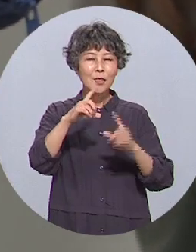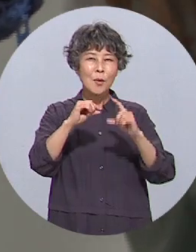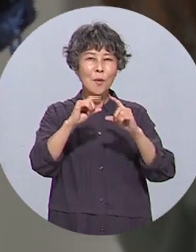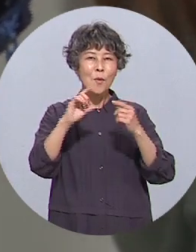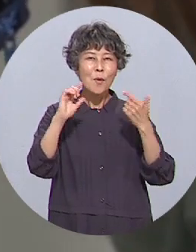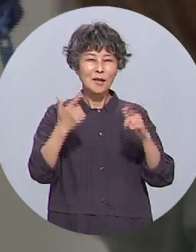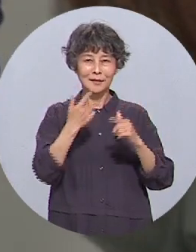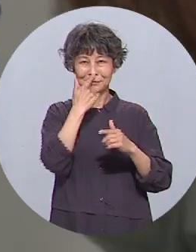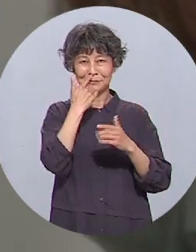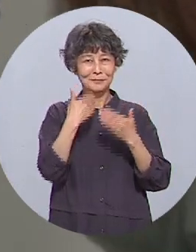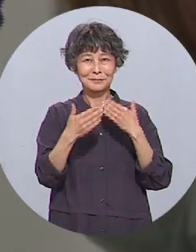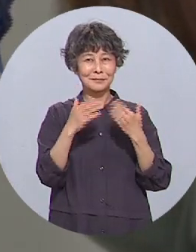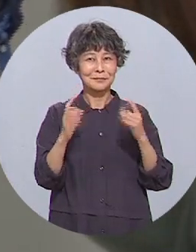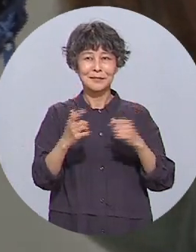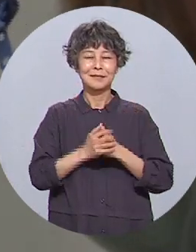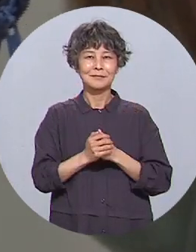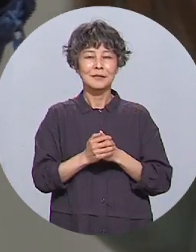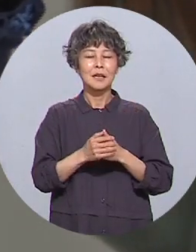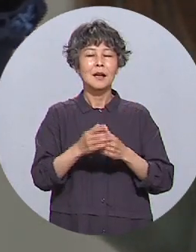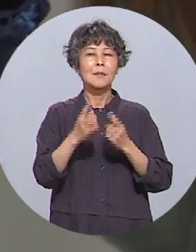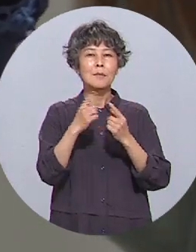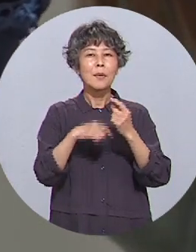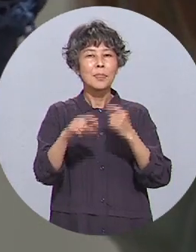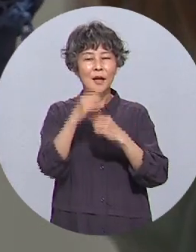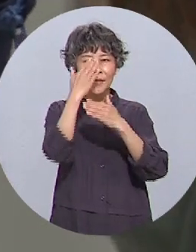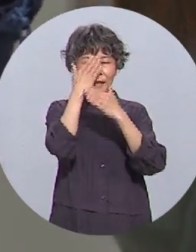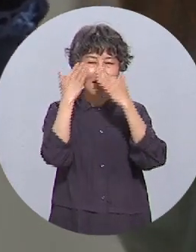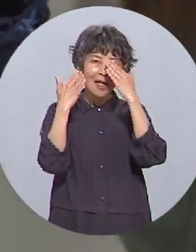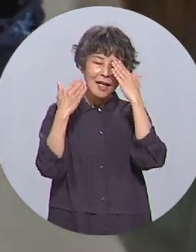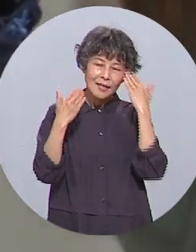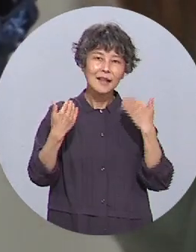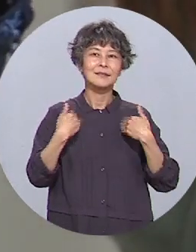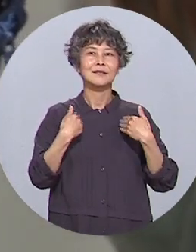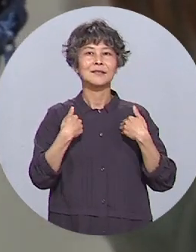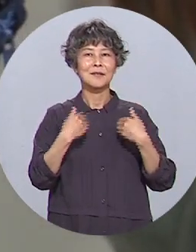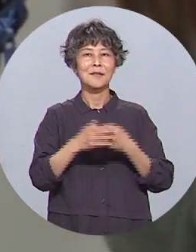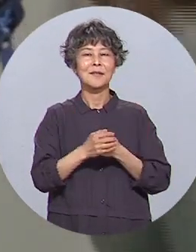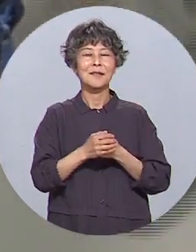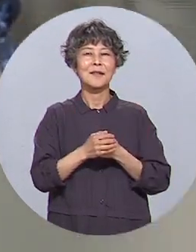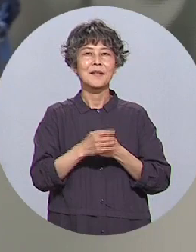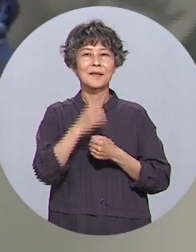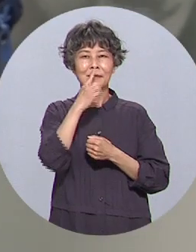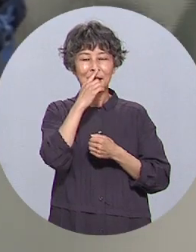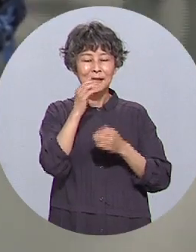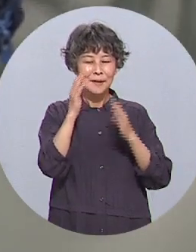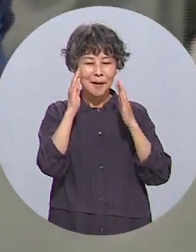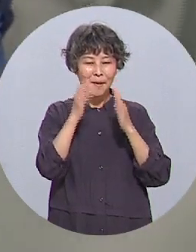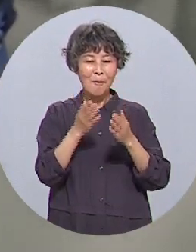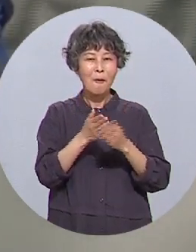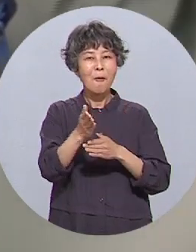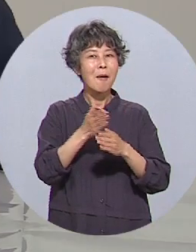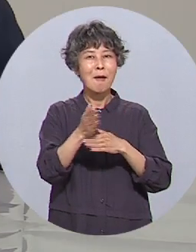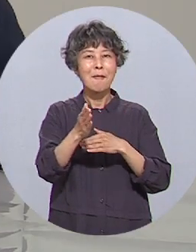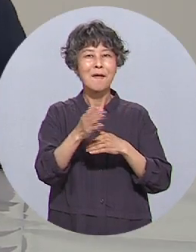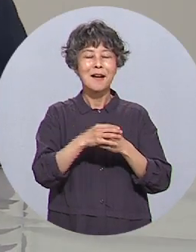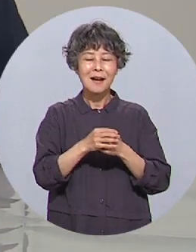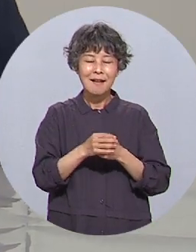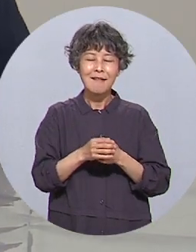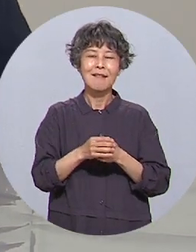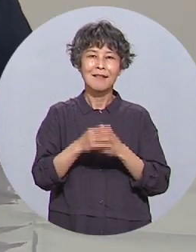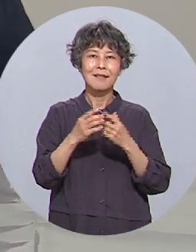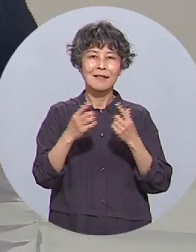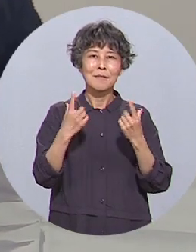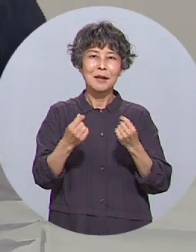う全然違いました。もっと丁寧に採取しないといけないんですよ。ちょっとね、私のは豪快すぎたようですね。 いや、まあさ